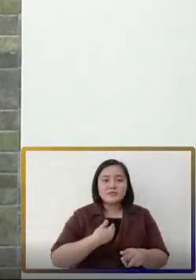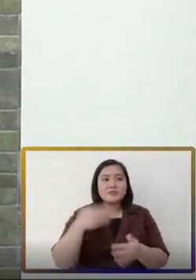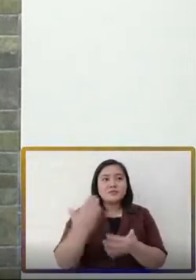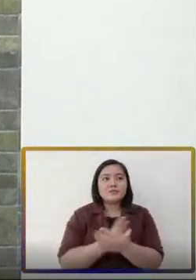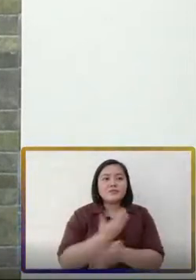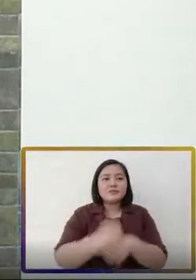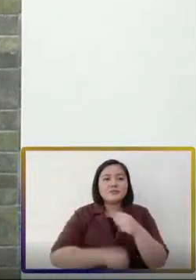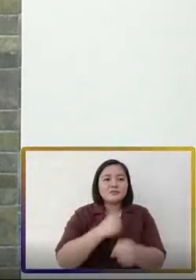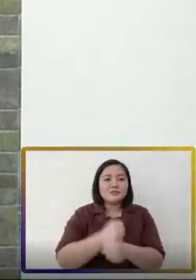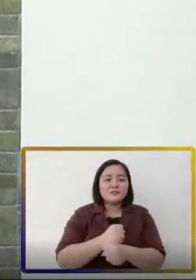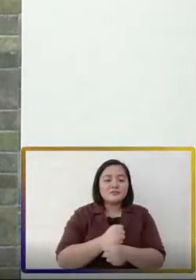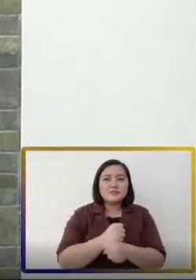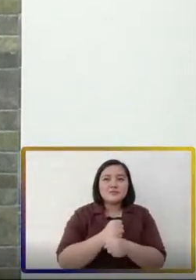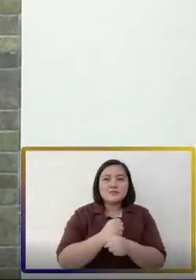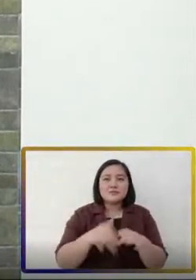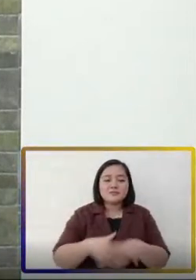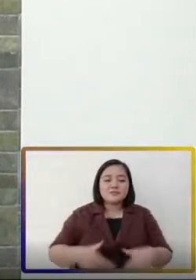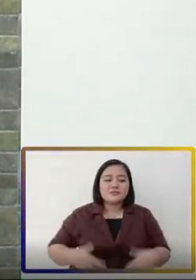para po